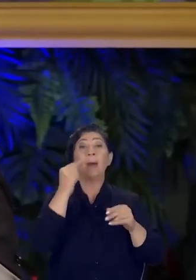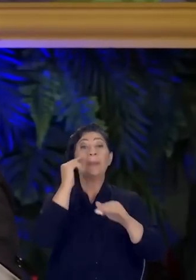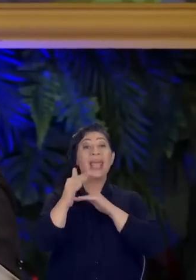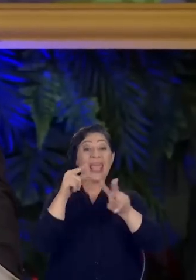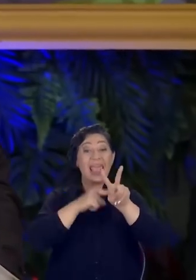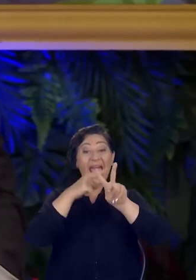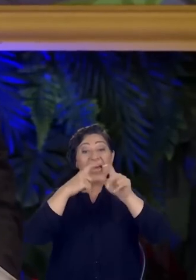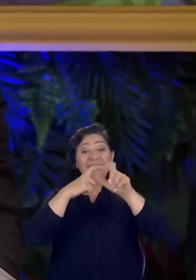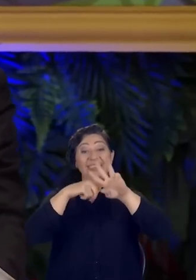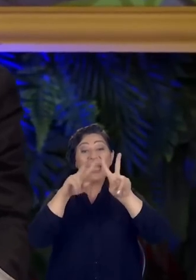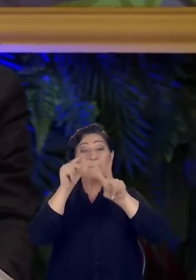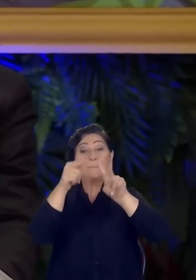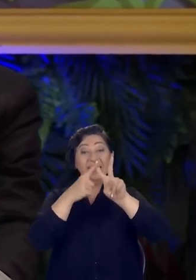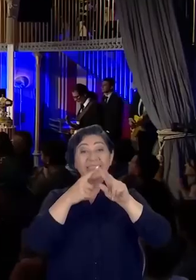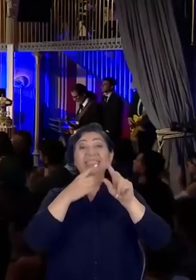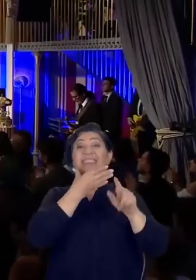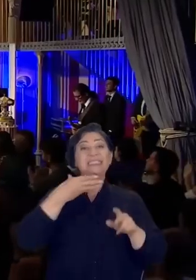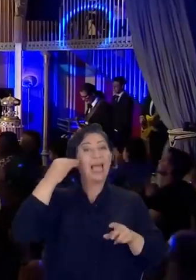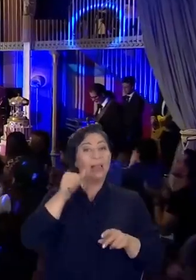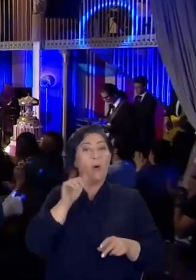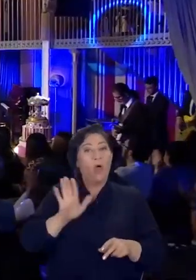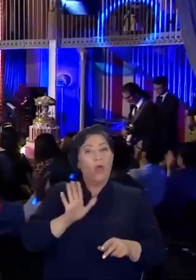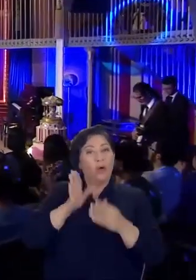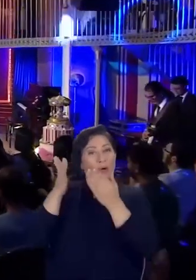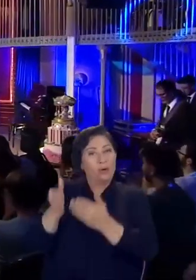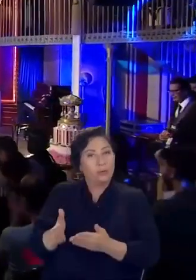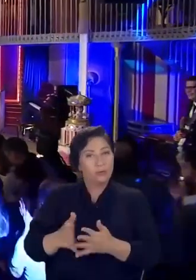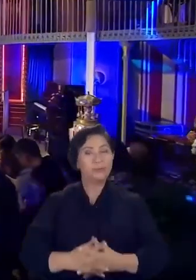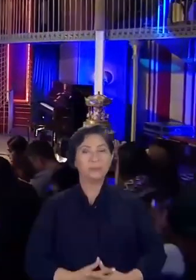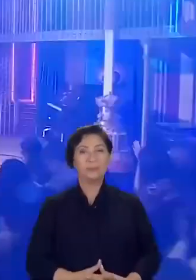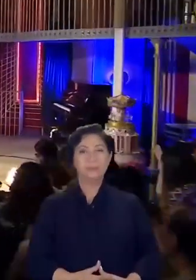beyler, Yasemin Sakallıoğlu!